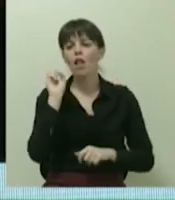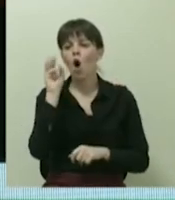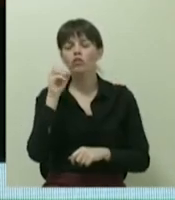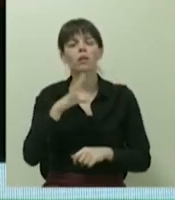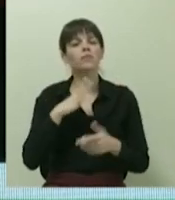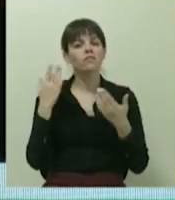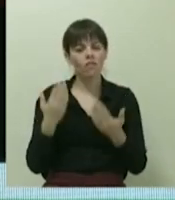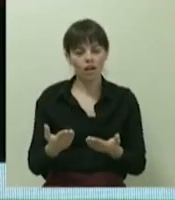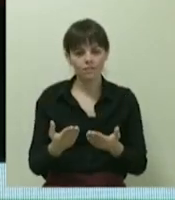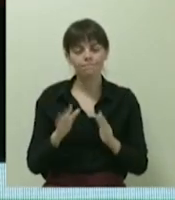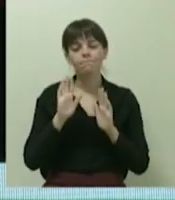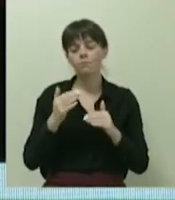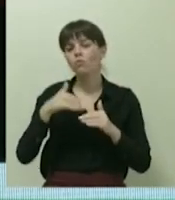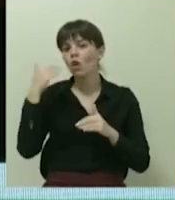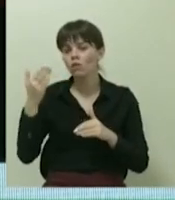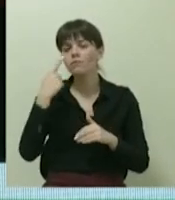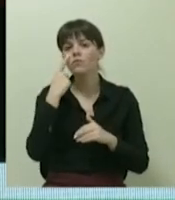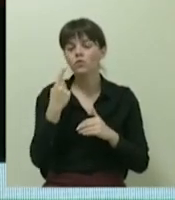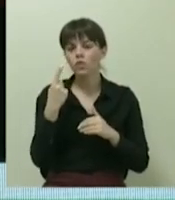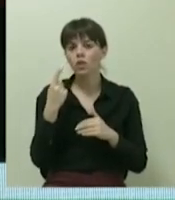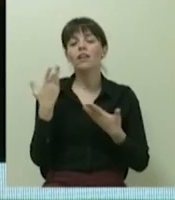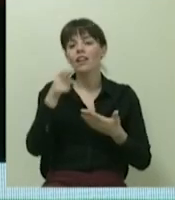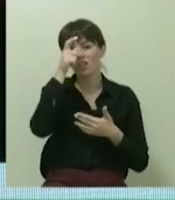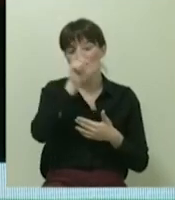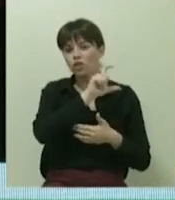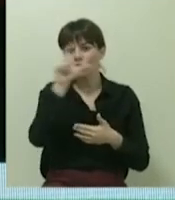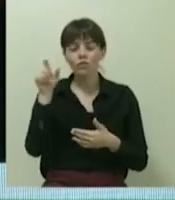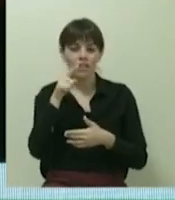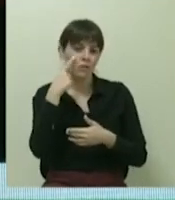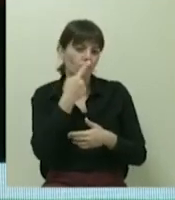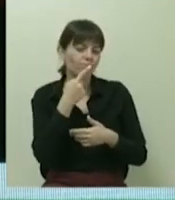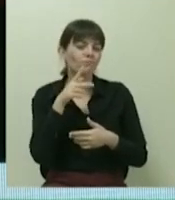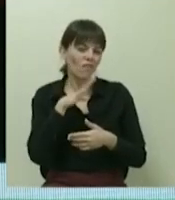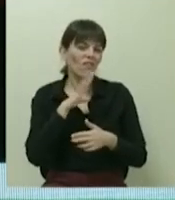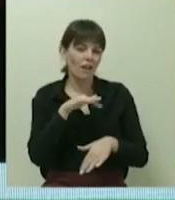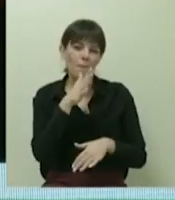var. Öte yandan, yani Türkiye'nin bir de öbür tarafı var biliyorsunuz.